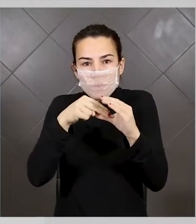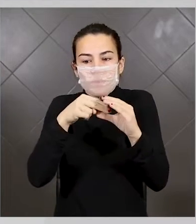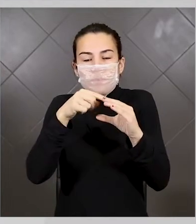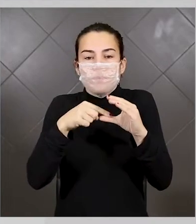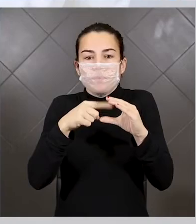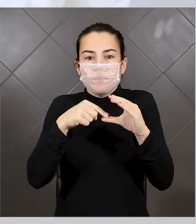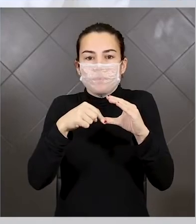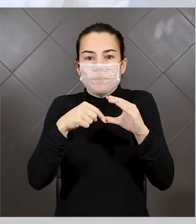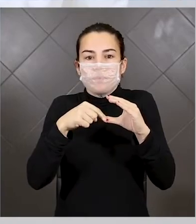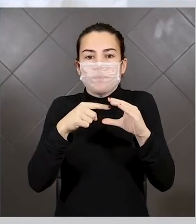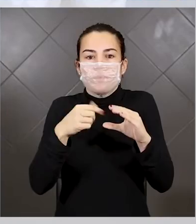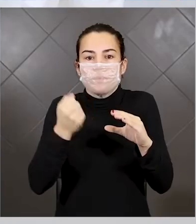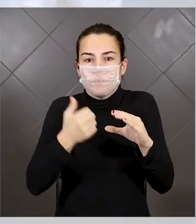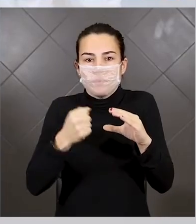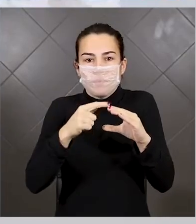el congelarem.